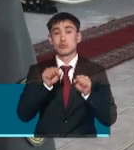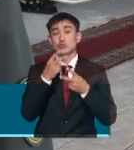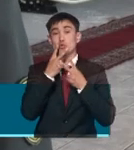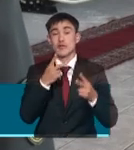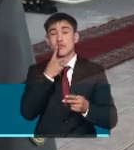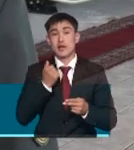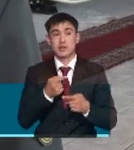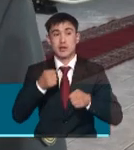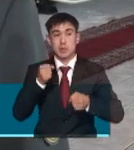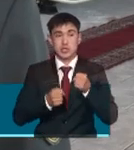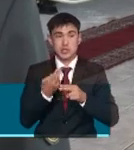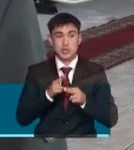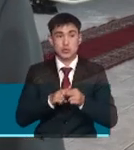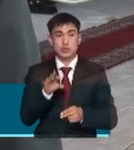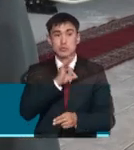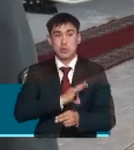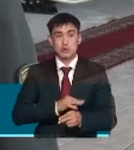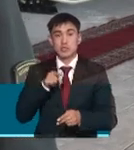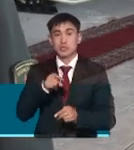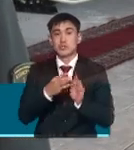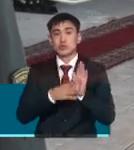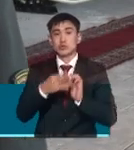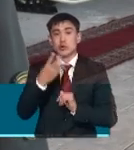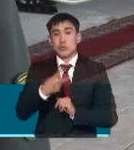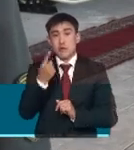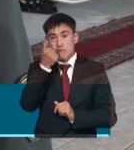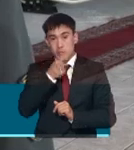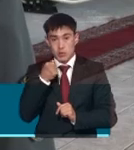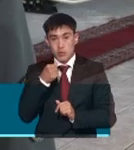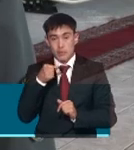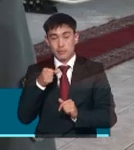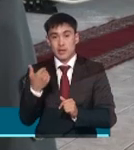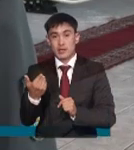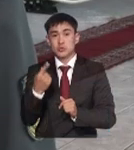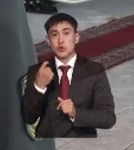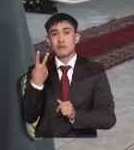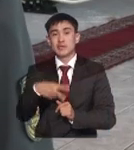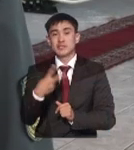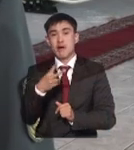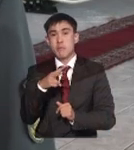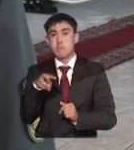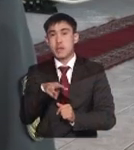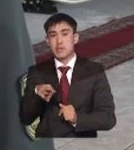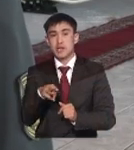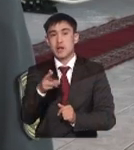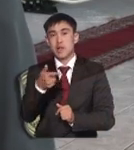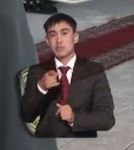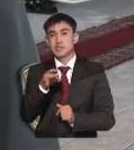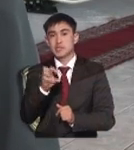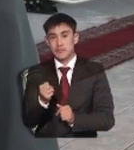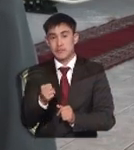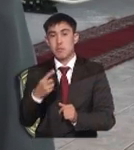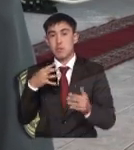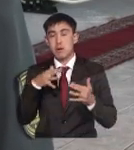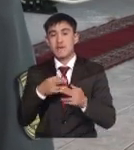во шины которые использовались в 1941 году в частности 122 миллиметровая гаубица и